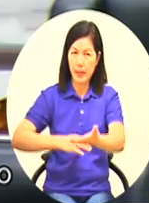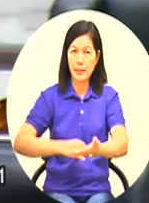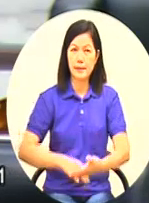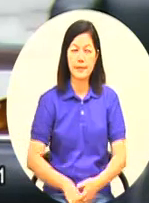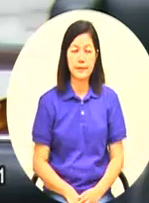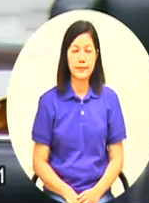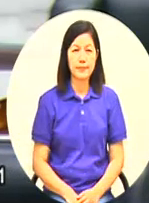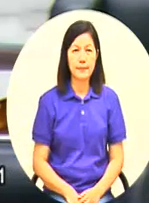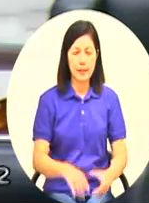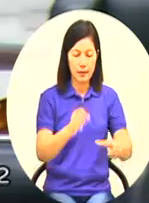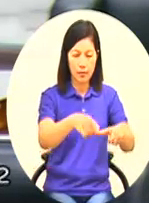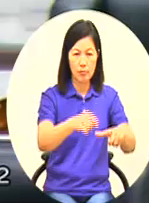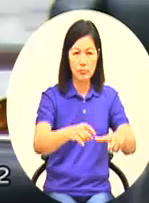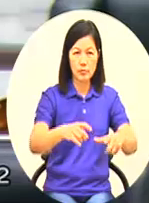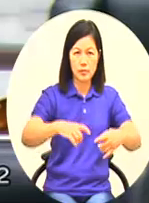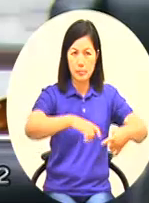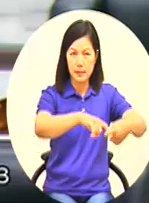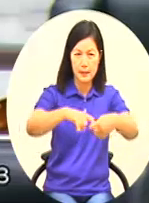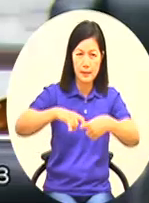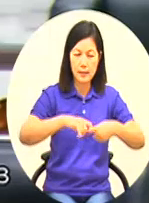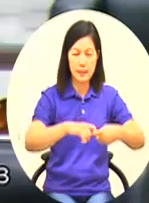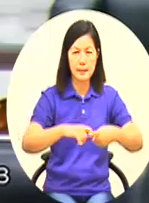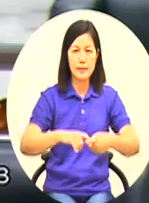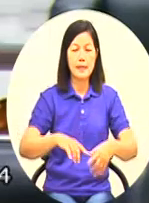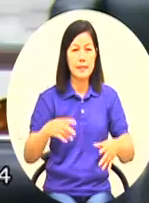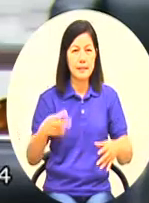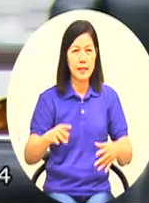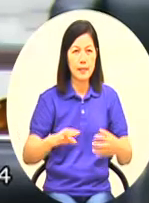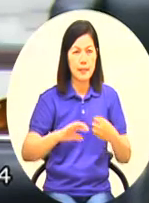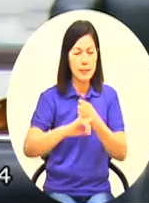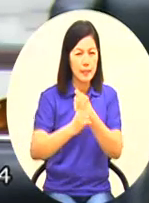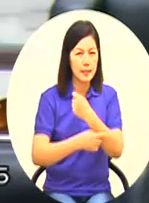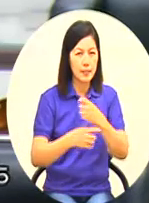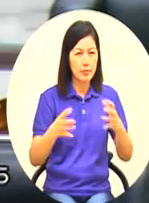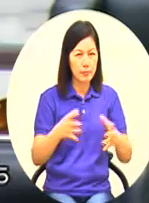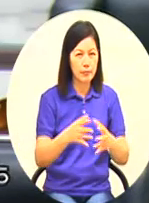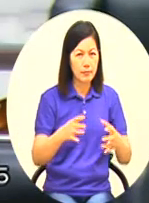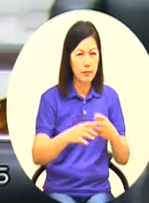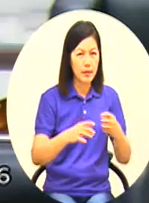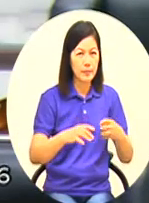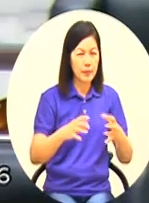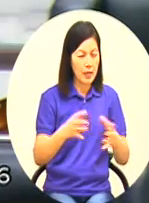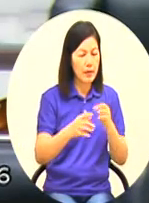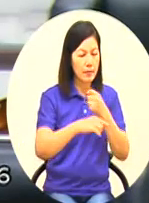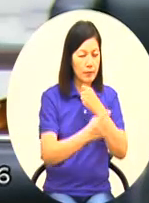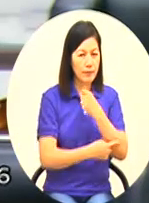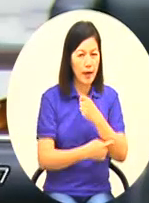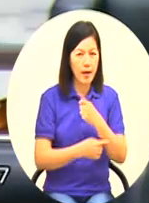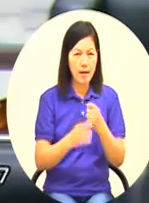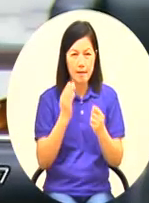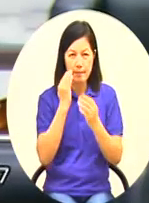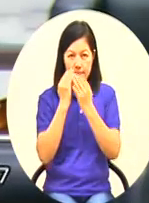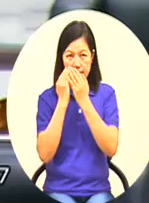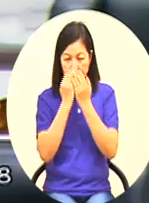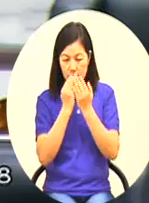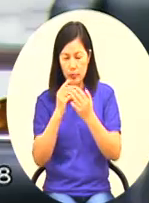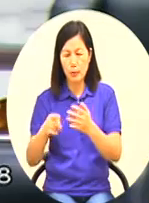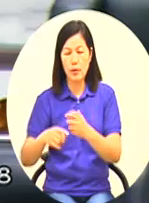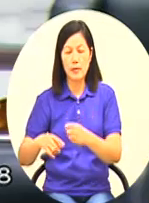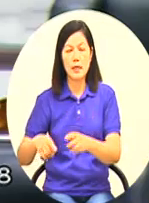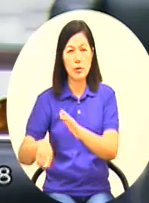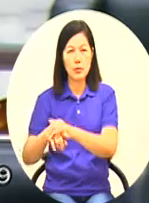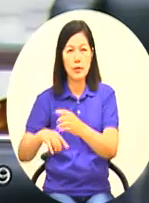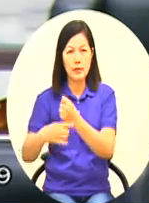与业者勾结，以及以合法掩饰非法，很难有效的遏止类似的情形之发生